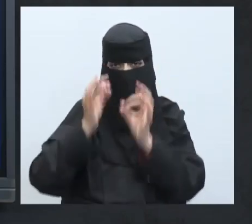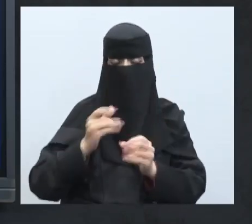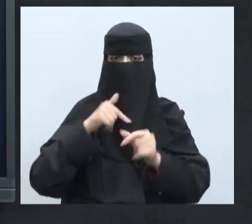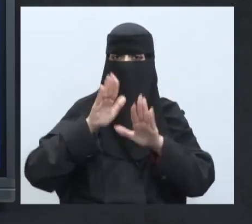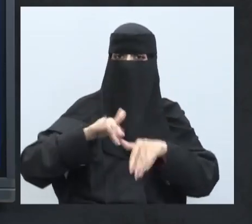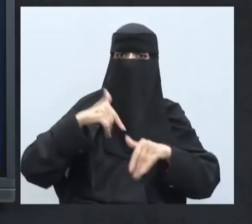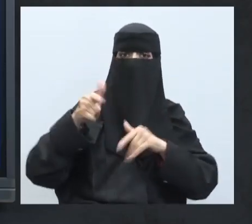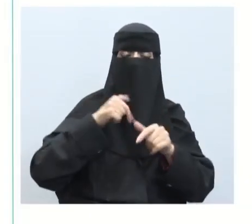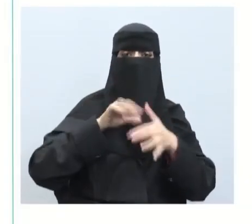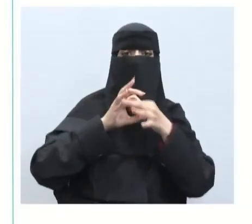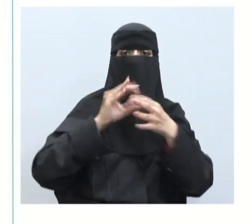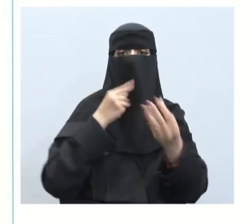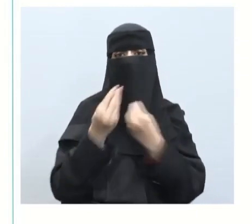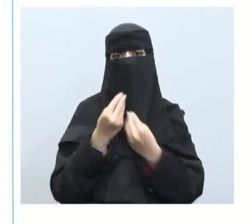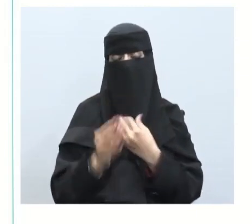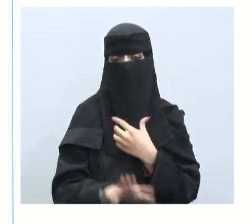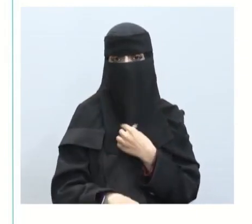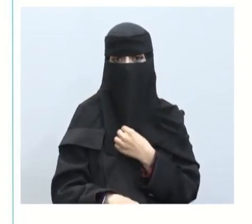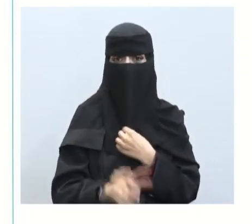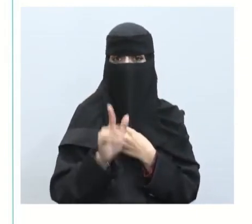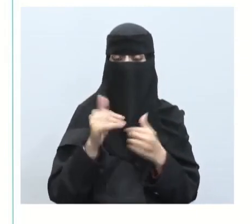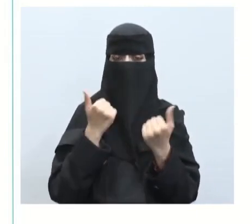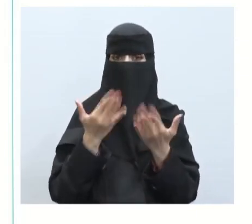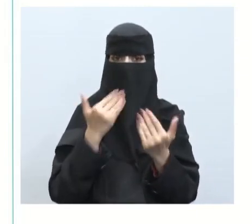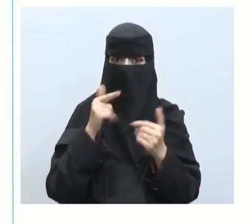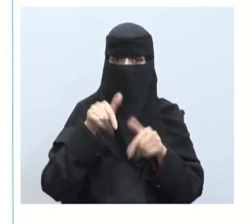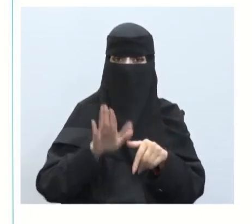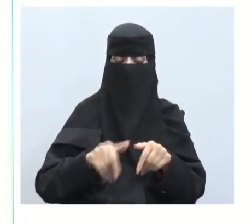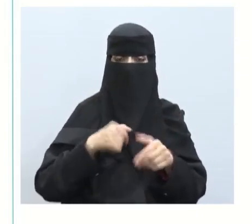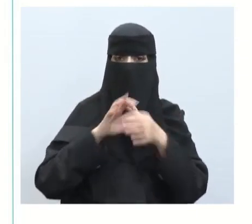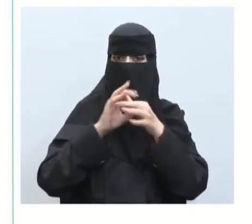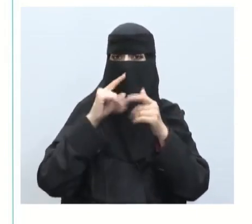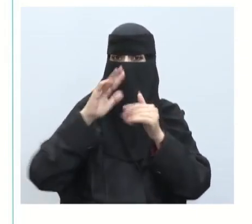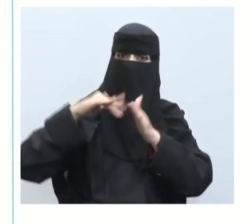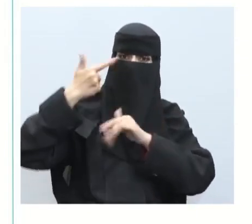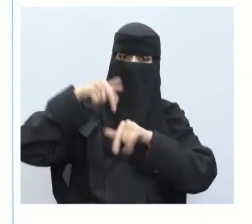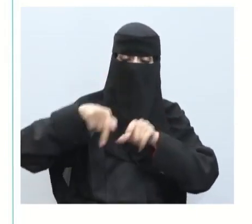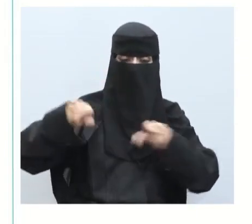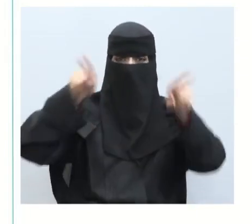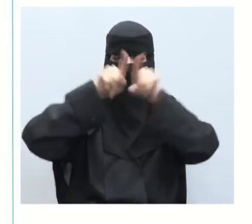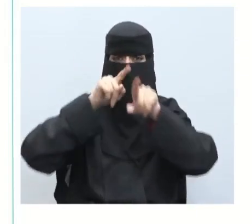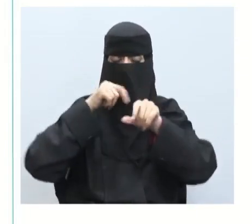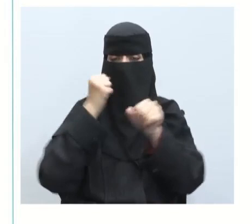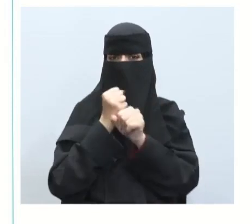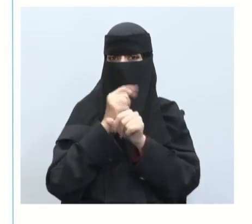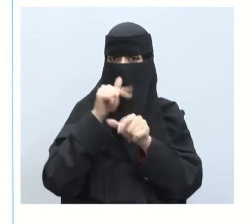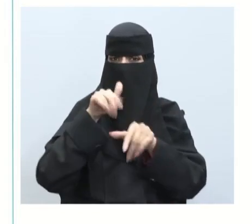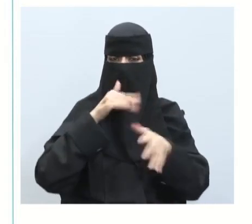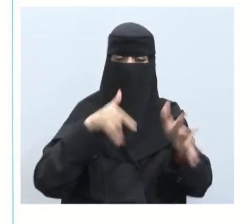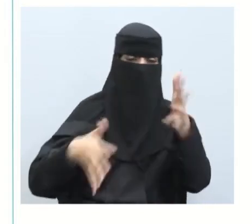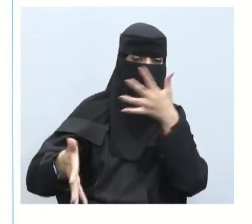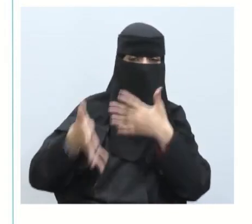سيجعل التواصل فعال اذا لم يحدث هذا التواصل بالتاكيد سيكون هنالك قد يكون ازدواجيه في العمل قد يكون هنالك